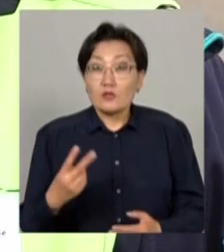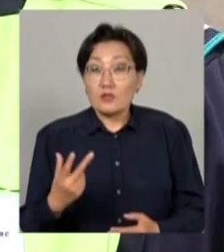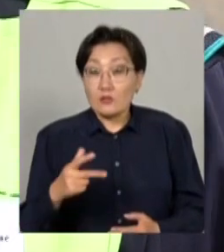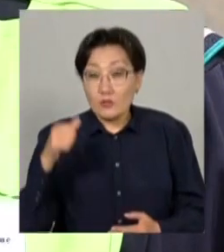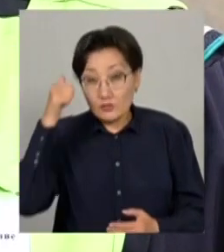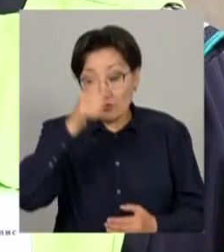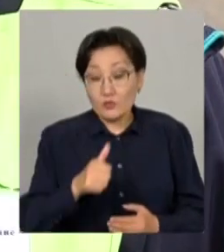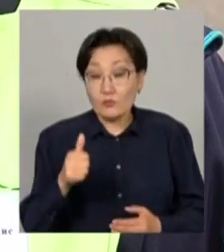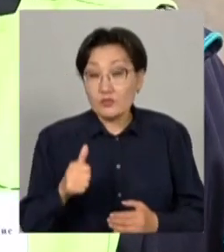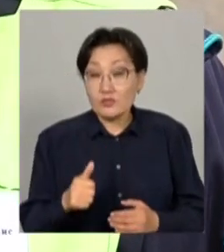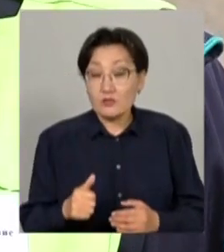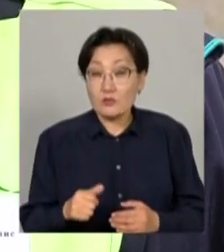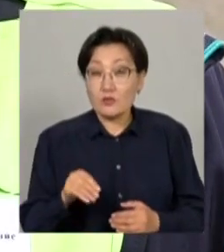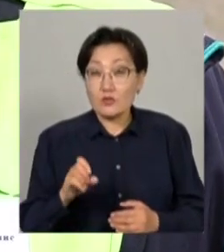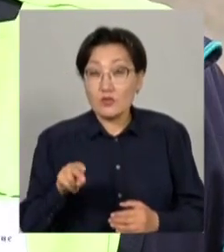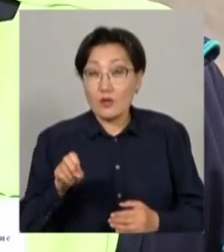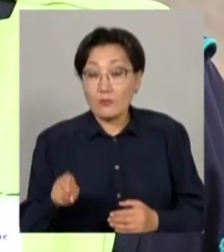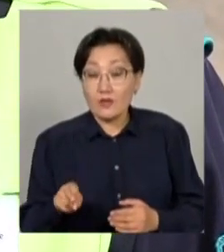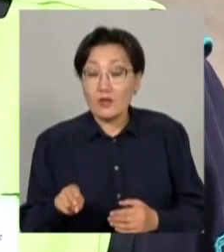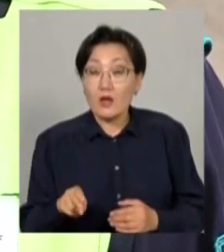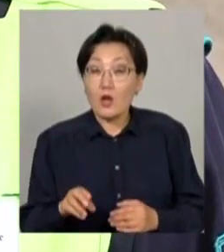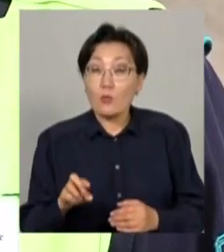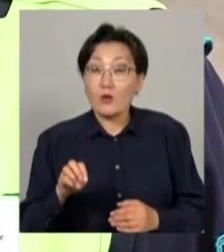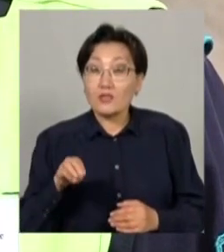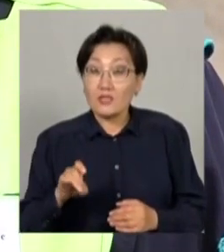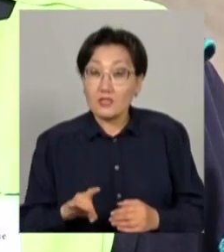22.04.2023 жылы Жәпек Батыр ауылы мен Комсомол